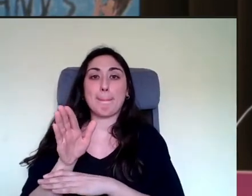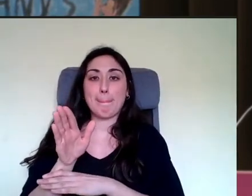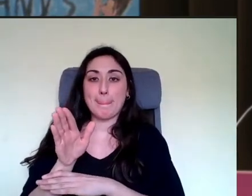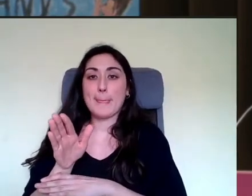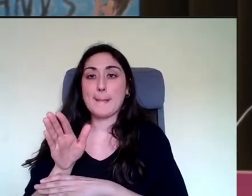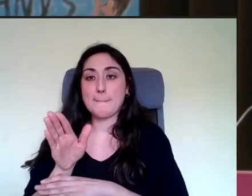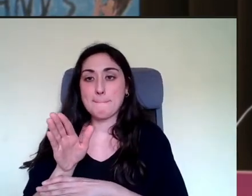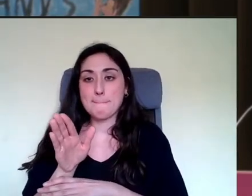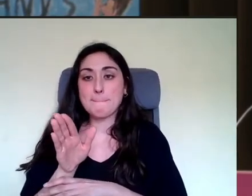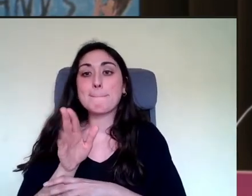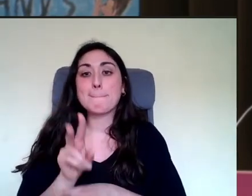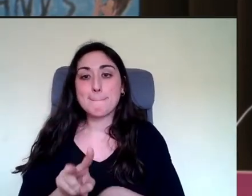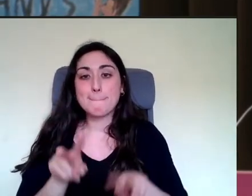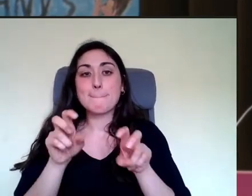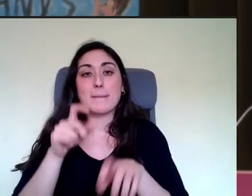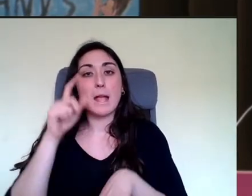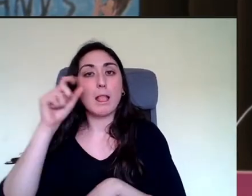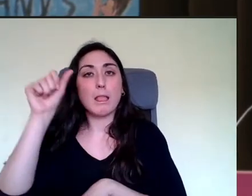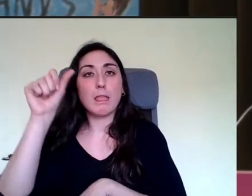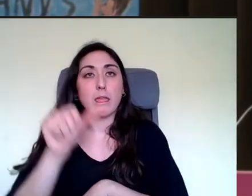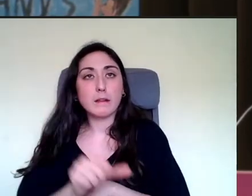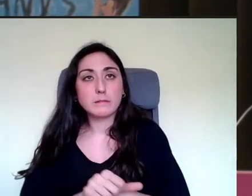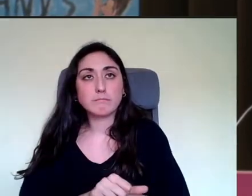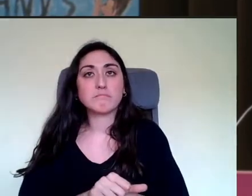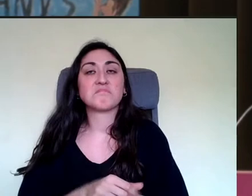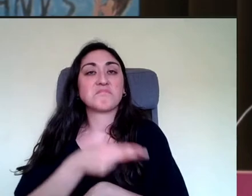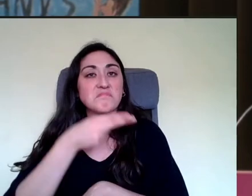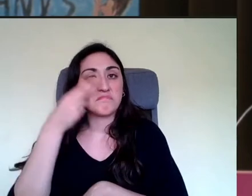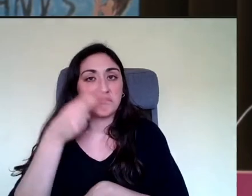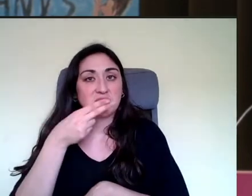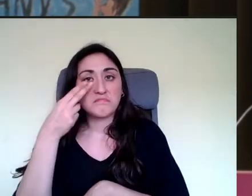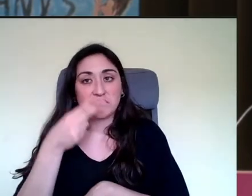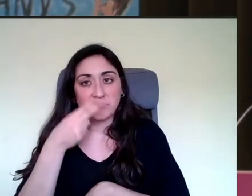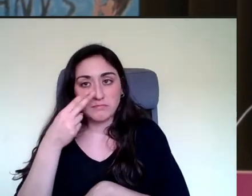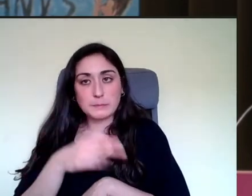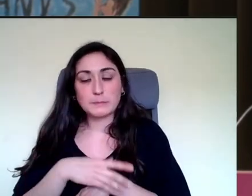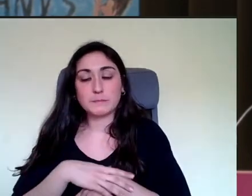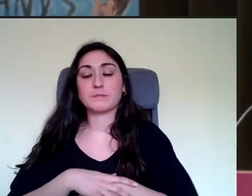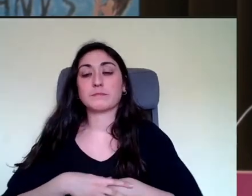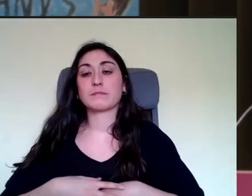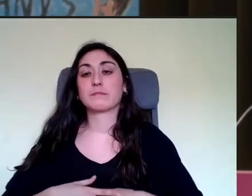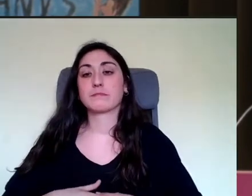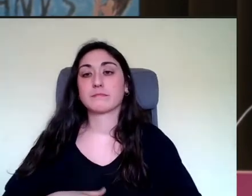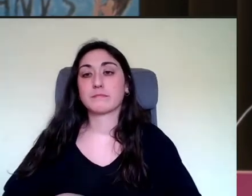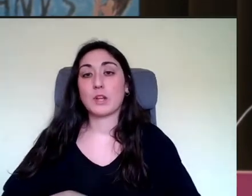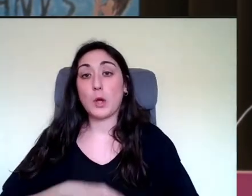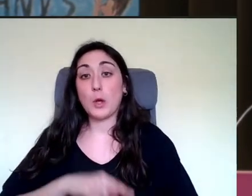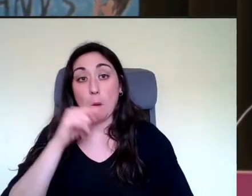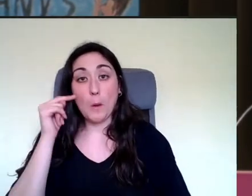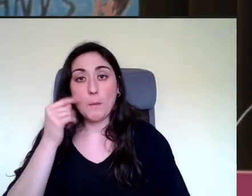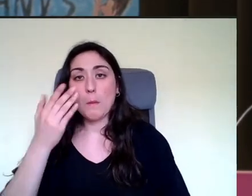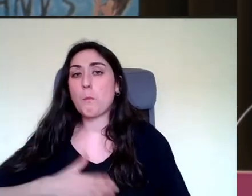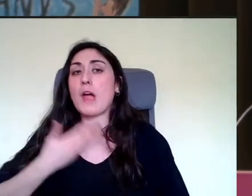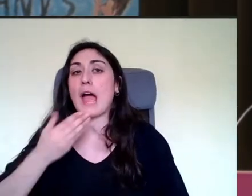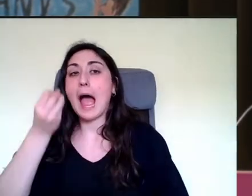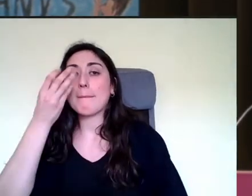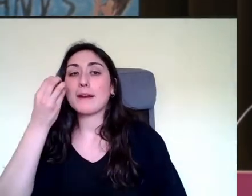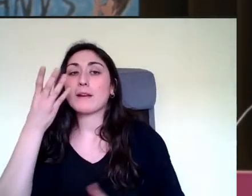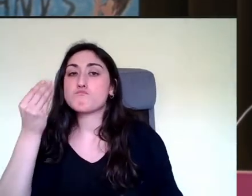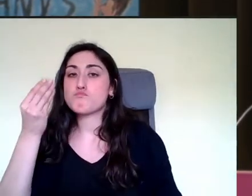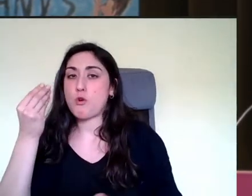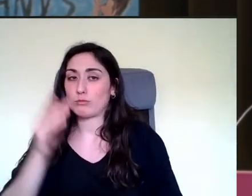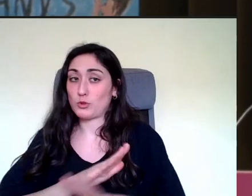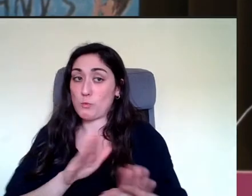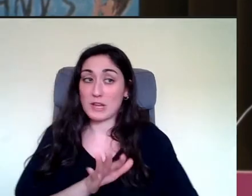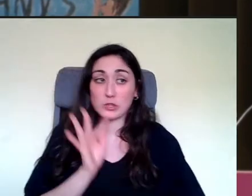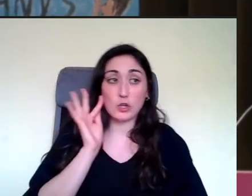les conferències, he de dir que ha estat molt interessant i que els homes tenim molt, molt a aprendre. No només les dones, que són les que han organitzat,